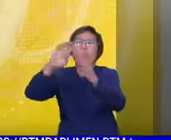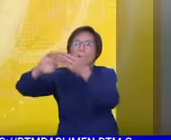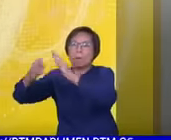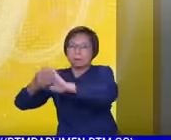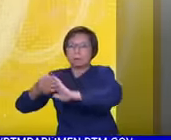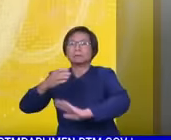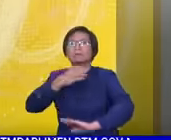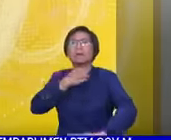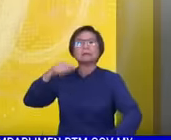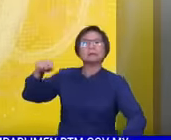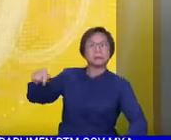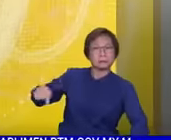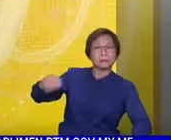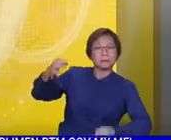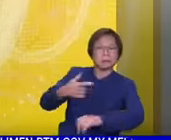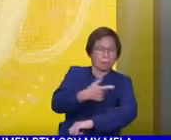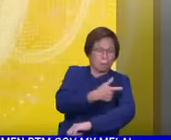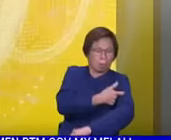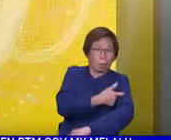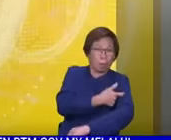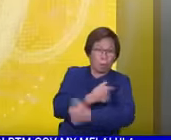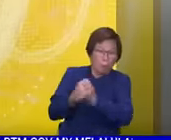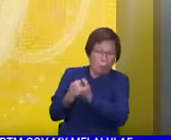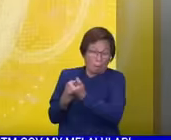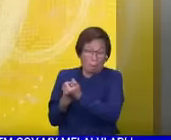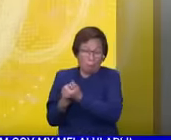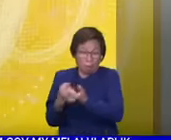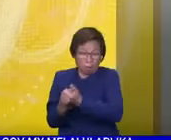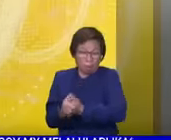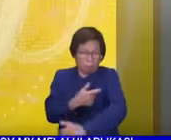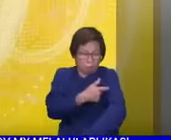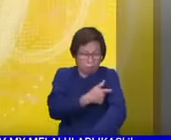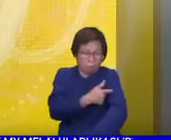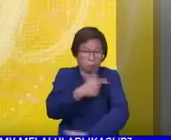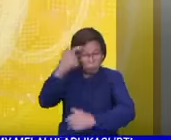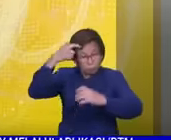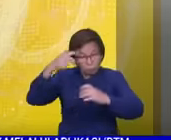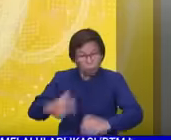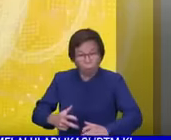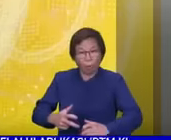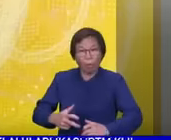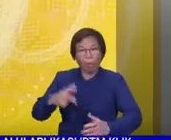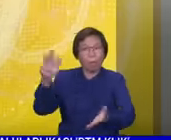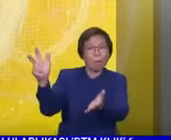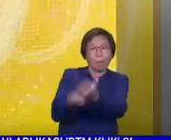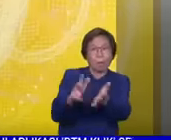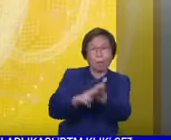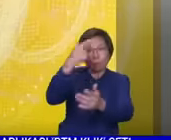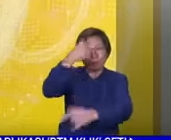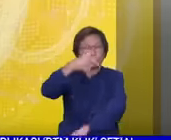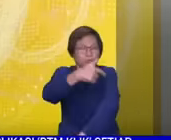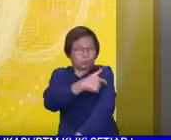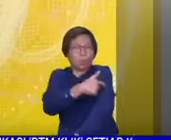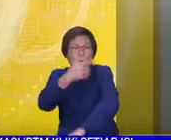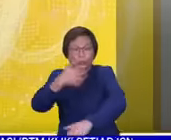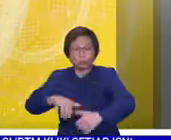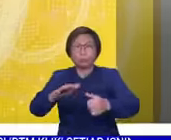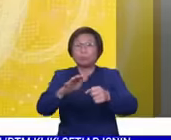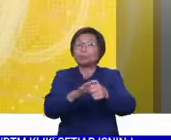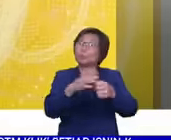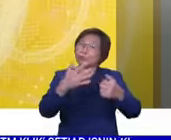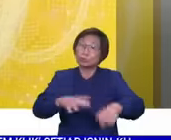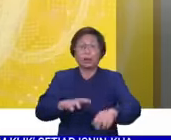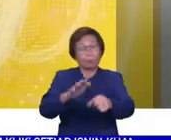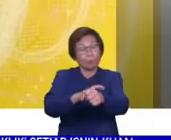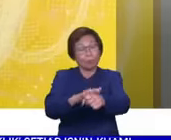di Perak jika dus Benggala atau bus t.d. diputuskan untuk disuntik kepada mereka yang sudah